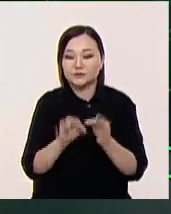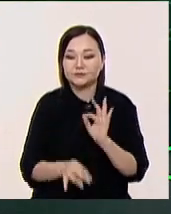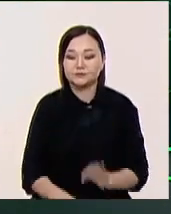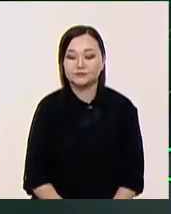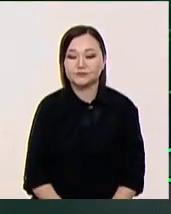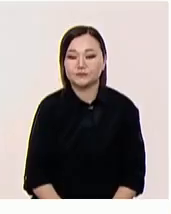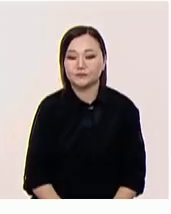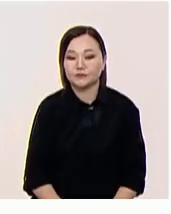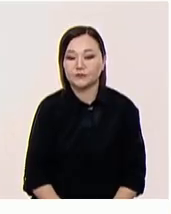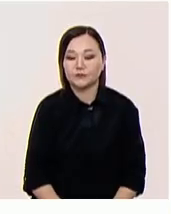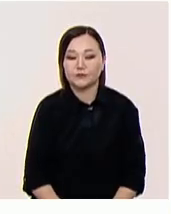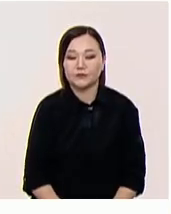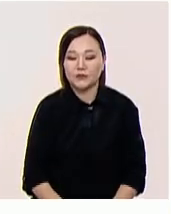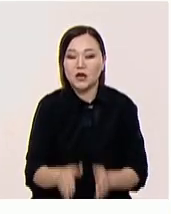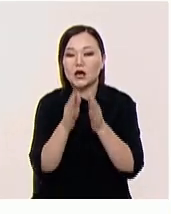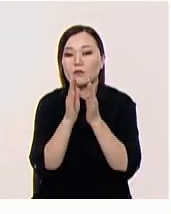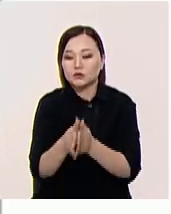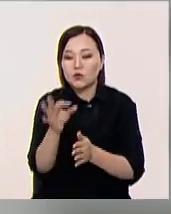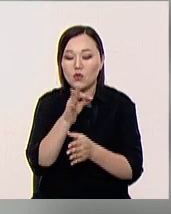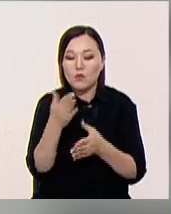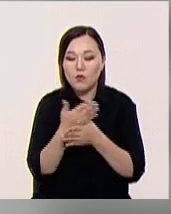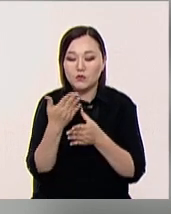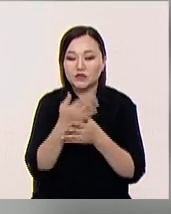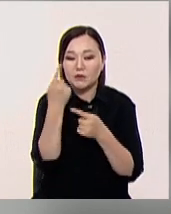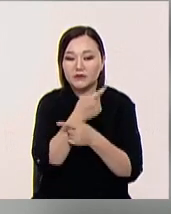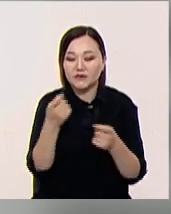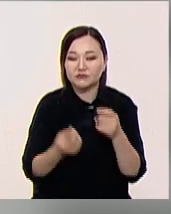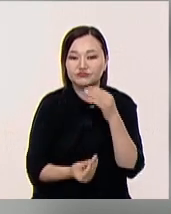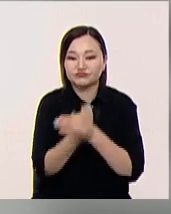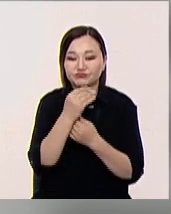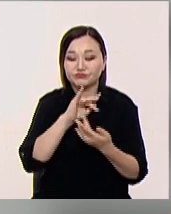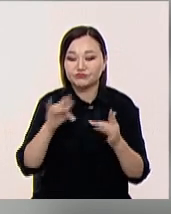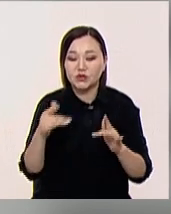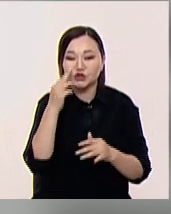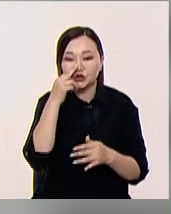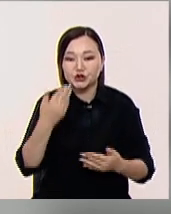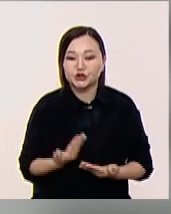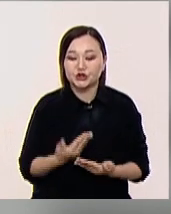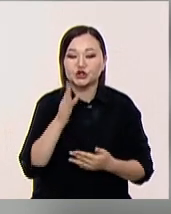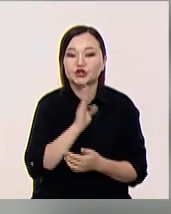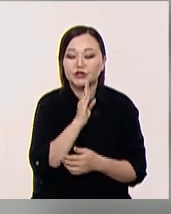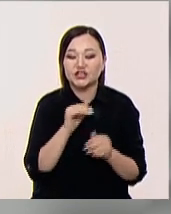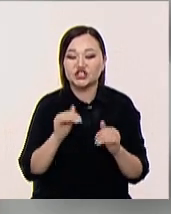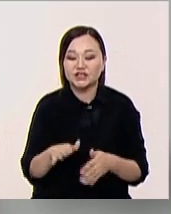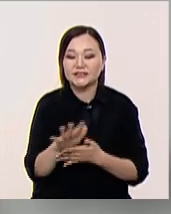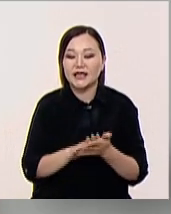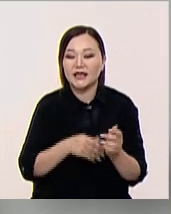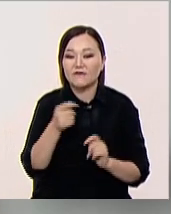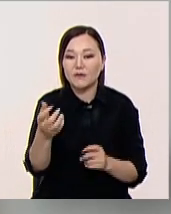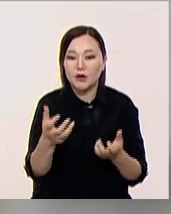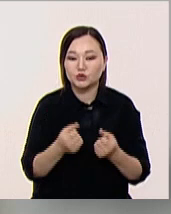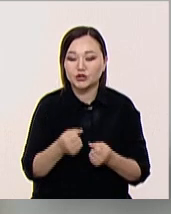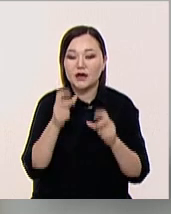ситуации. Просьбу о помощи опубликовала в социальных сетях жительница Шымкента. Женщина решила подать заявку на